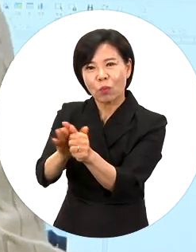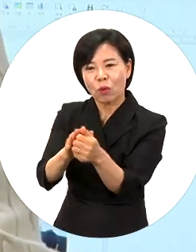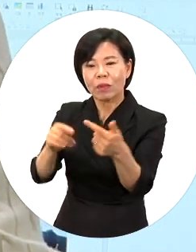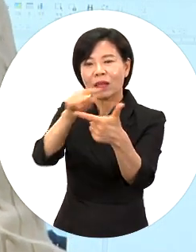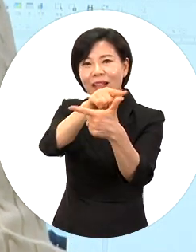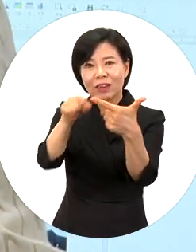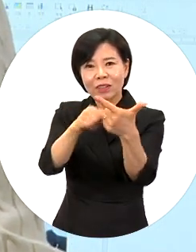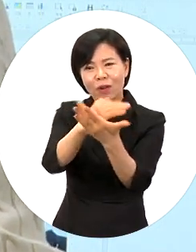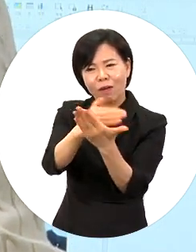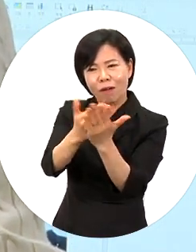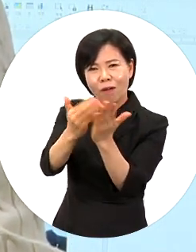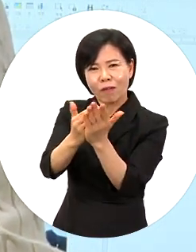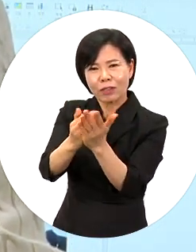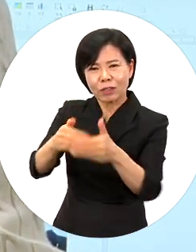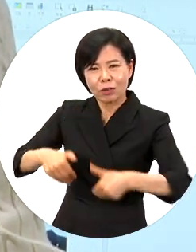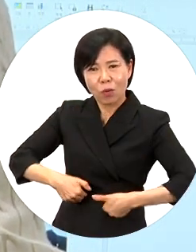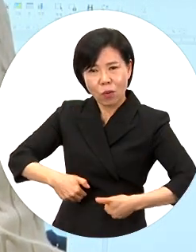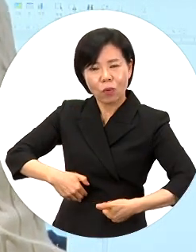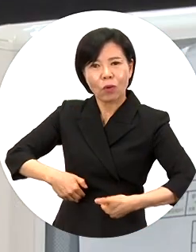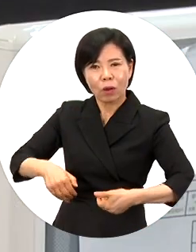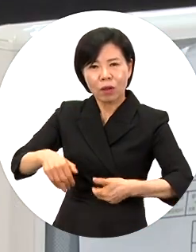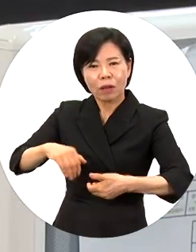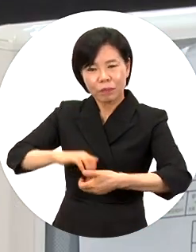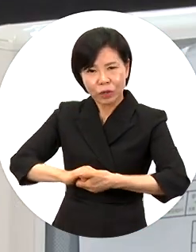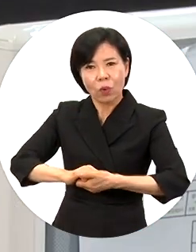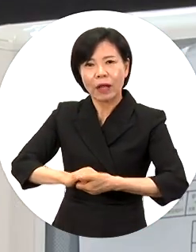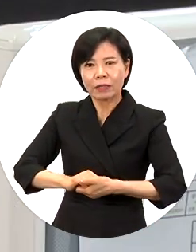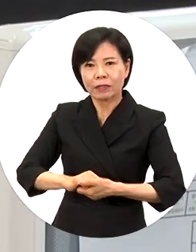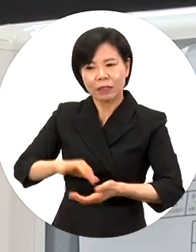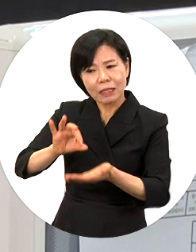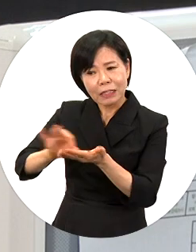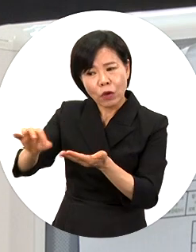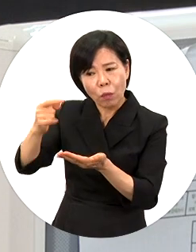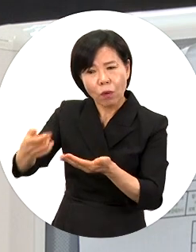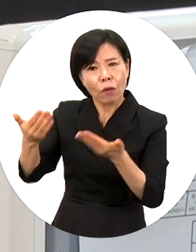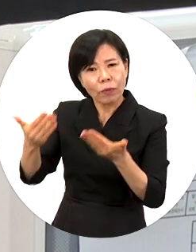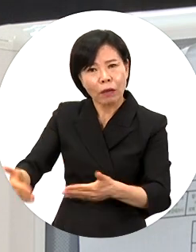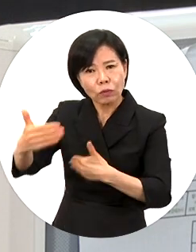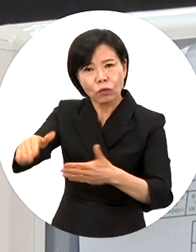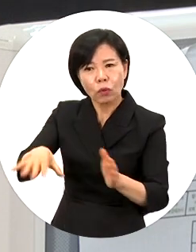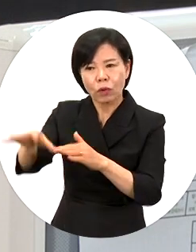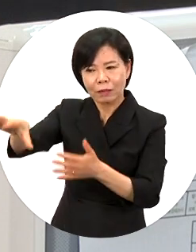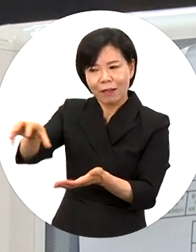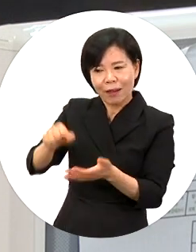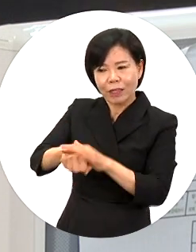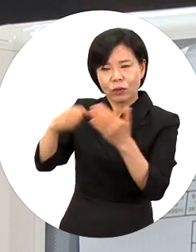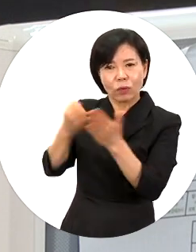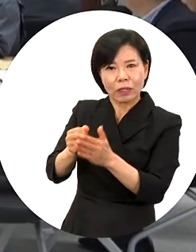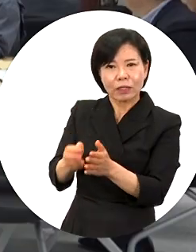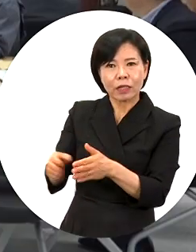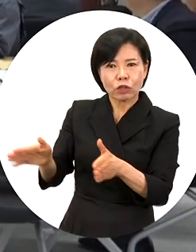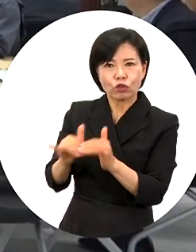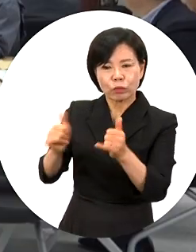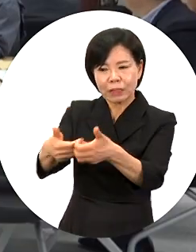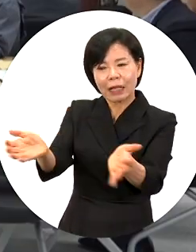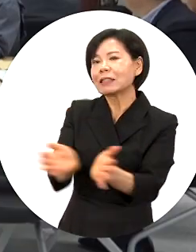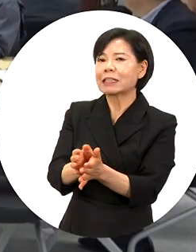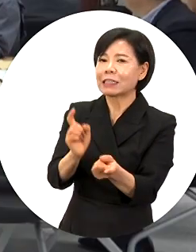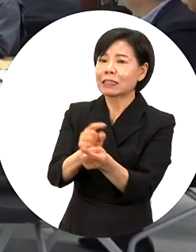등 6가지 생활 필수 기능 분야의 균형 발전 수요와 유휴 공간을 보유한 주민단체